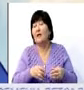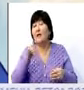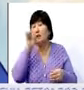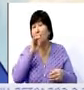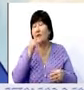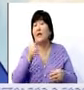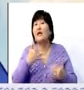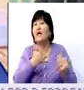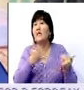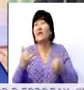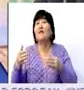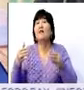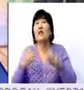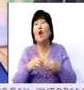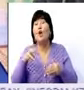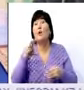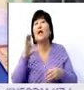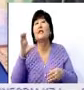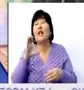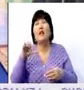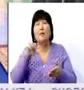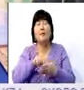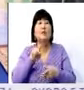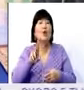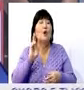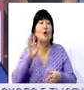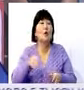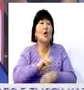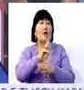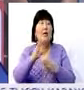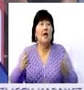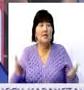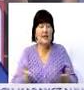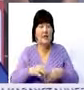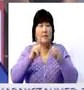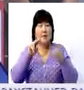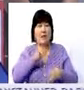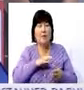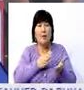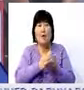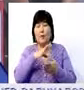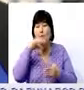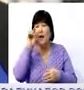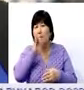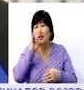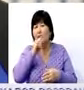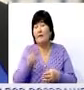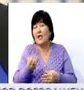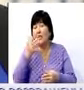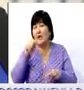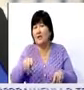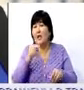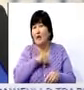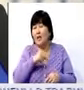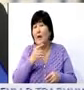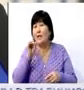нефтяных и сервисных компаний. Мурат Саламатов из тех, кто посвятил жизнь профессии, проработал на многих нефтяных месторождениях страны, стоял у